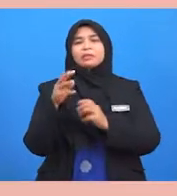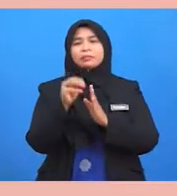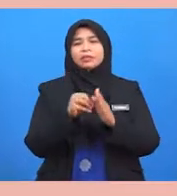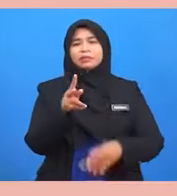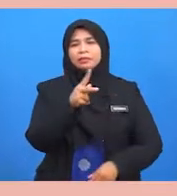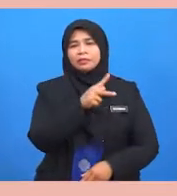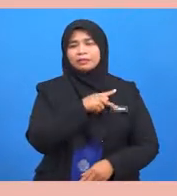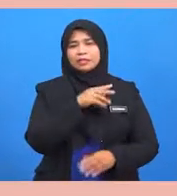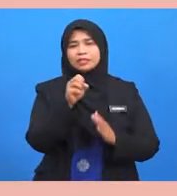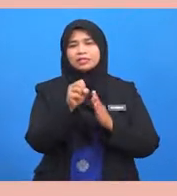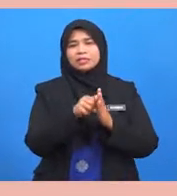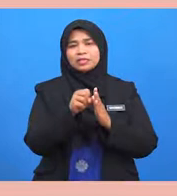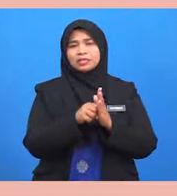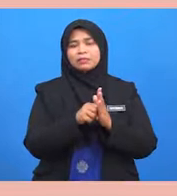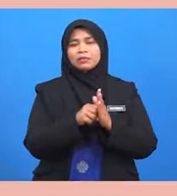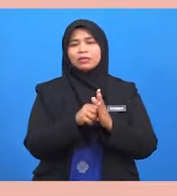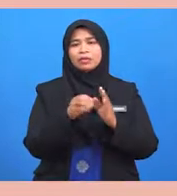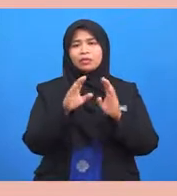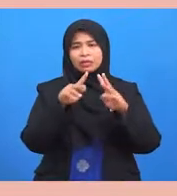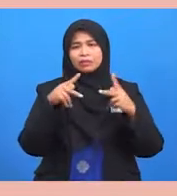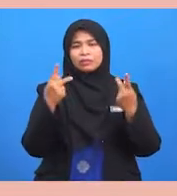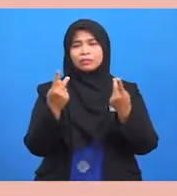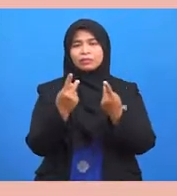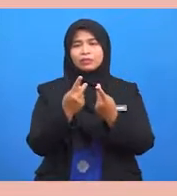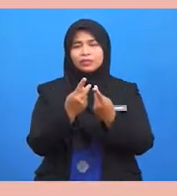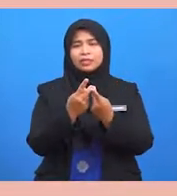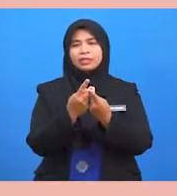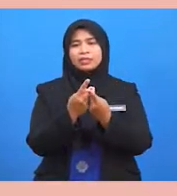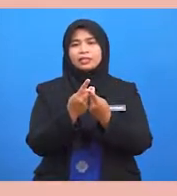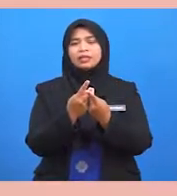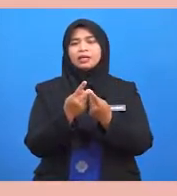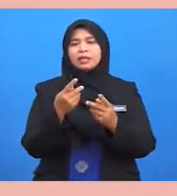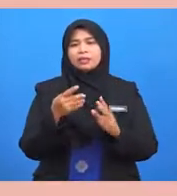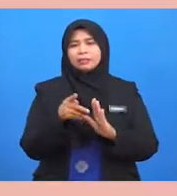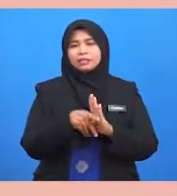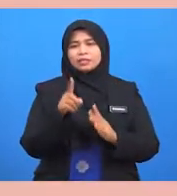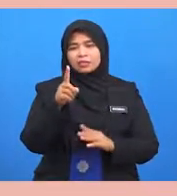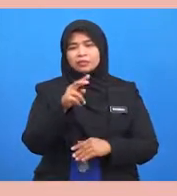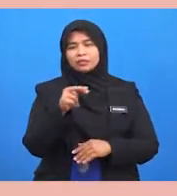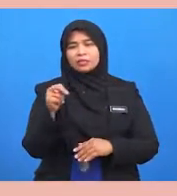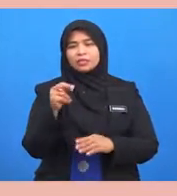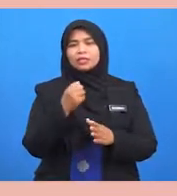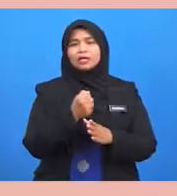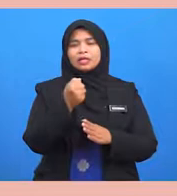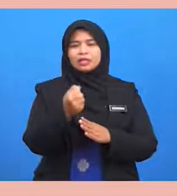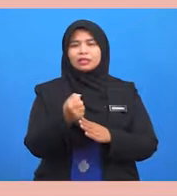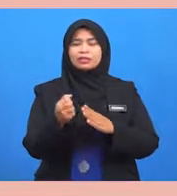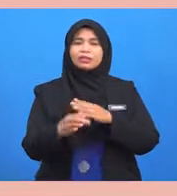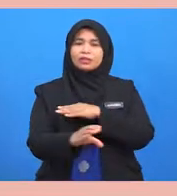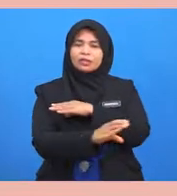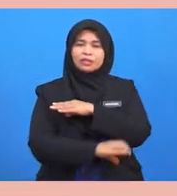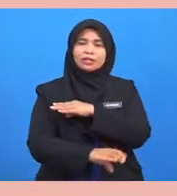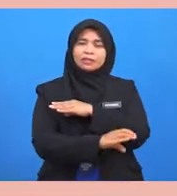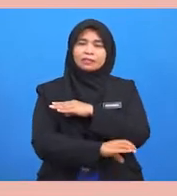memimpin sesebuah organisasi, kumpulan, persatuan